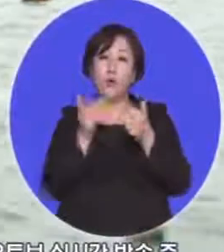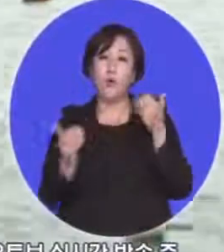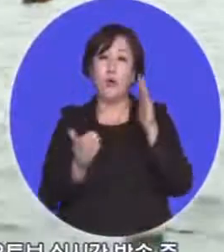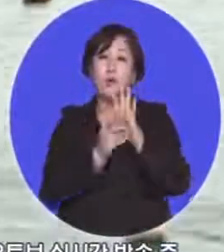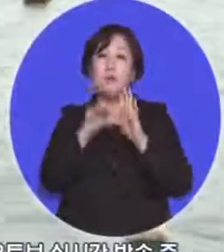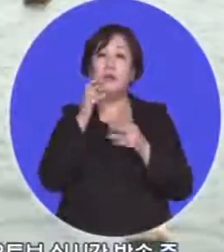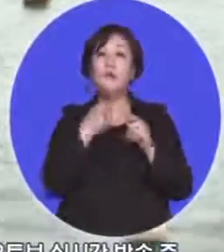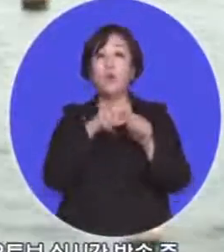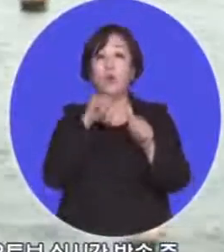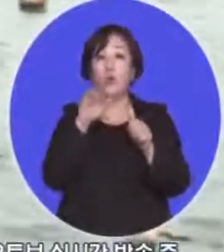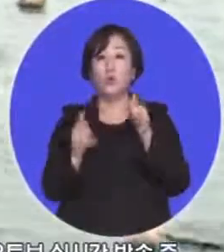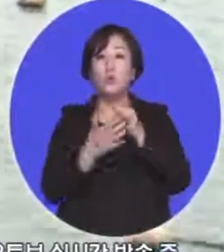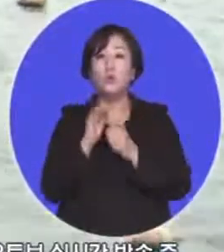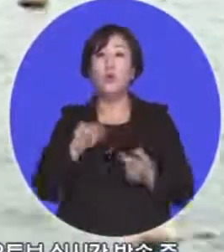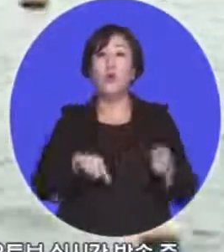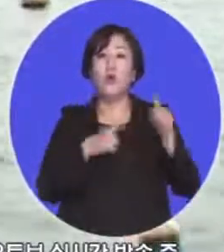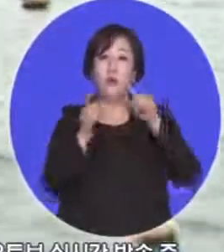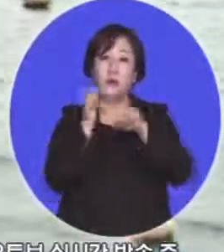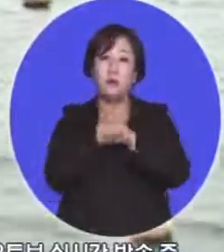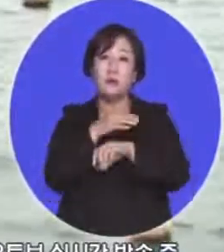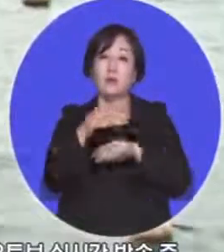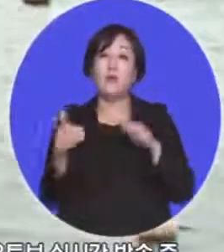전망입니다 유비 신호수 김진구 입니다